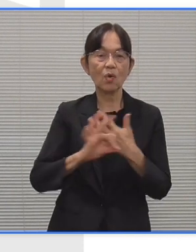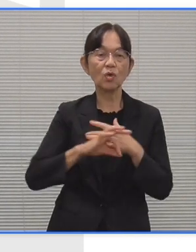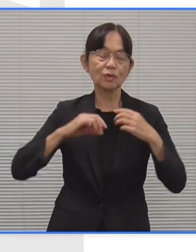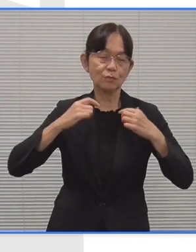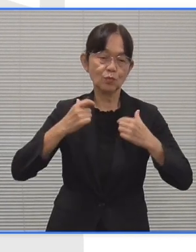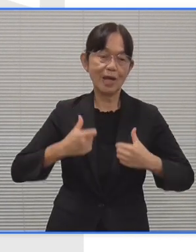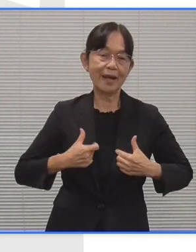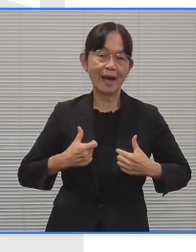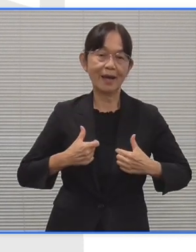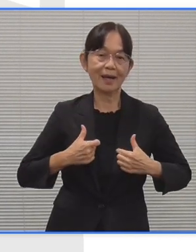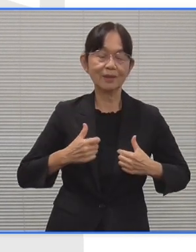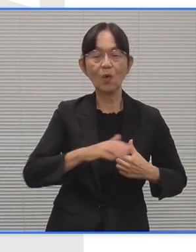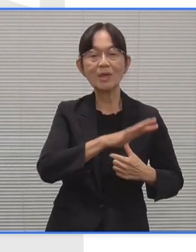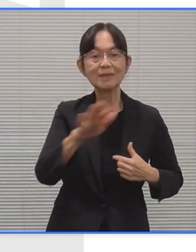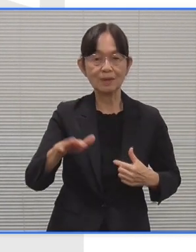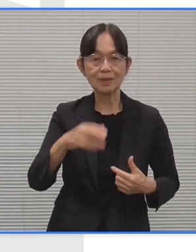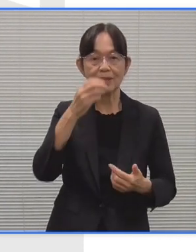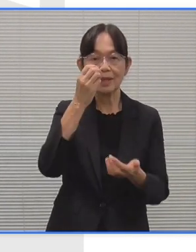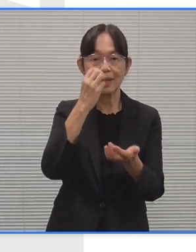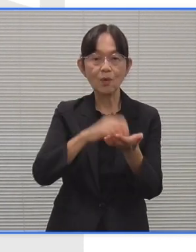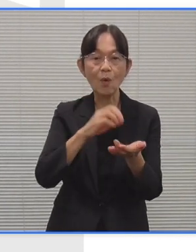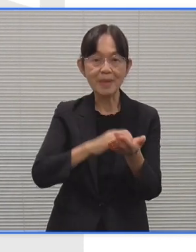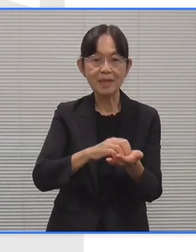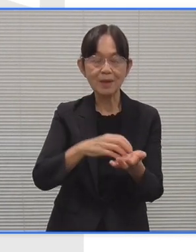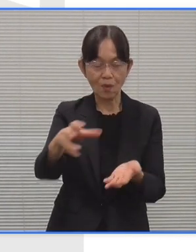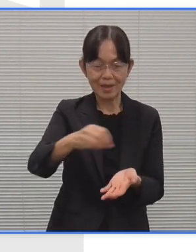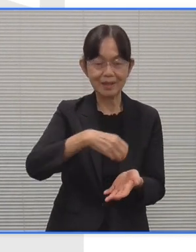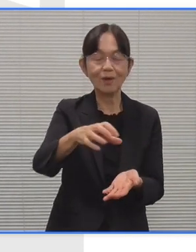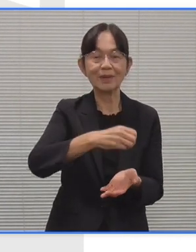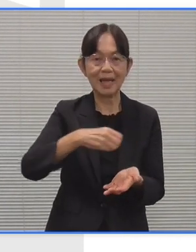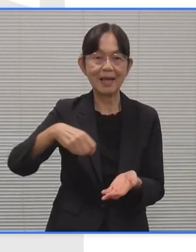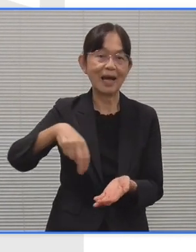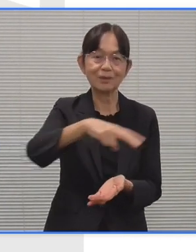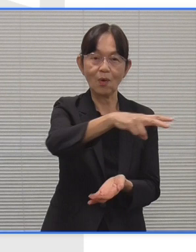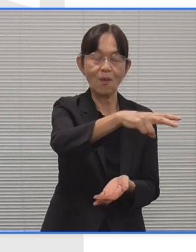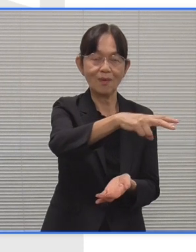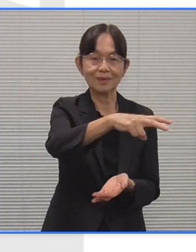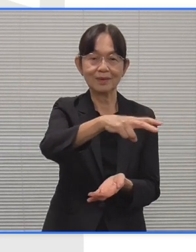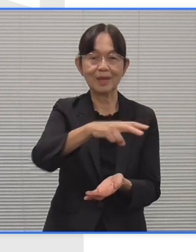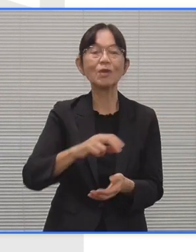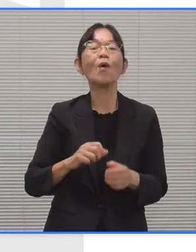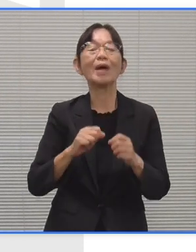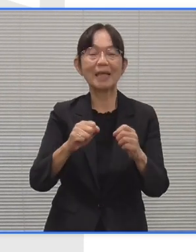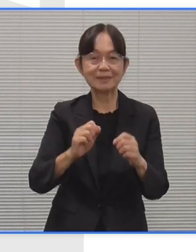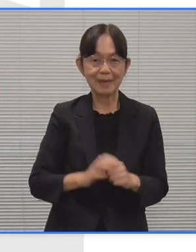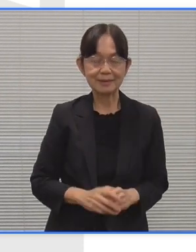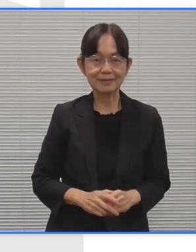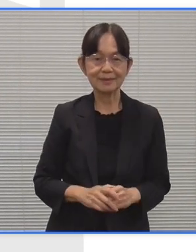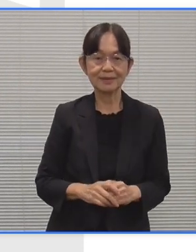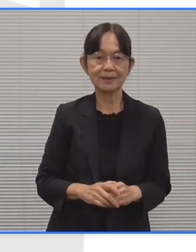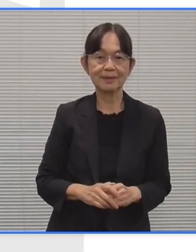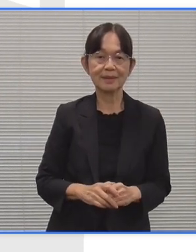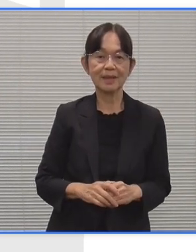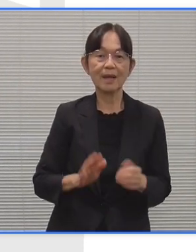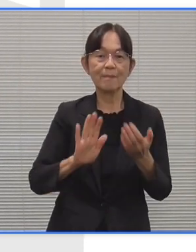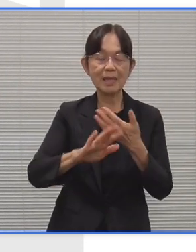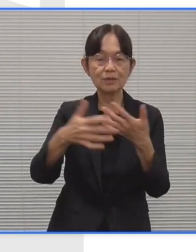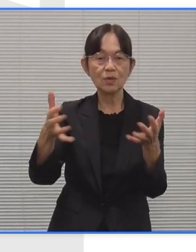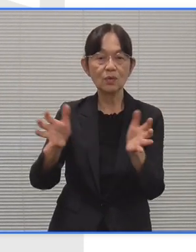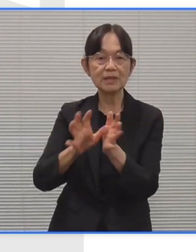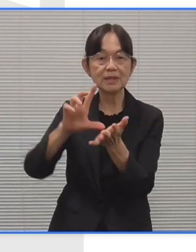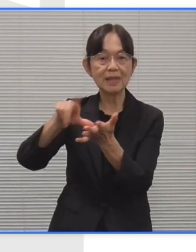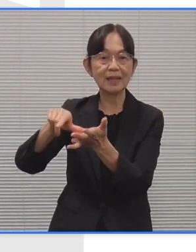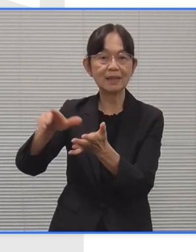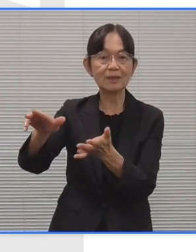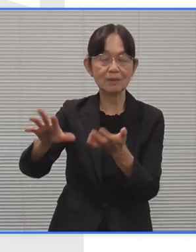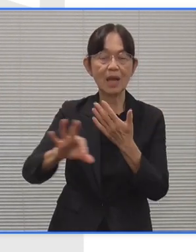一緒に、ゴミを拾って歩こうというのをやります。別の自治体などではコ